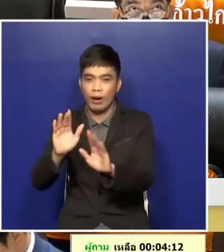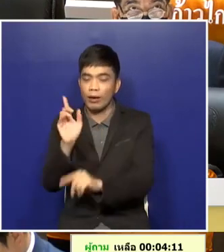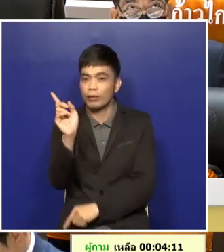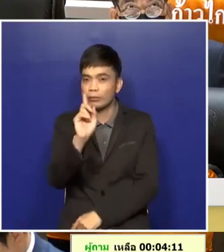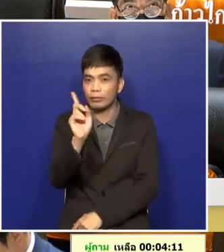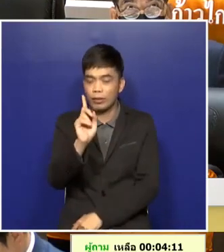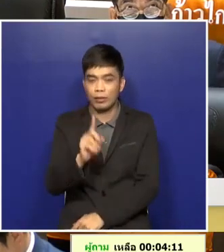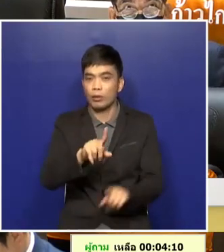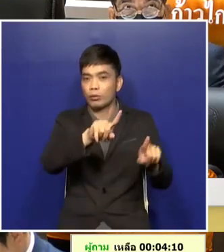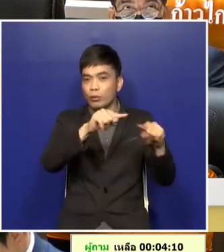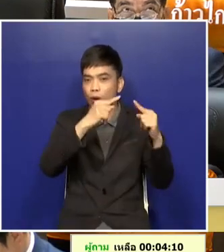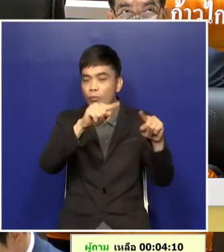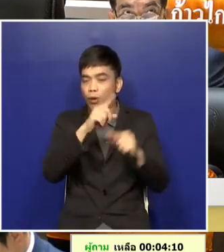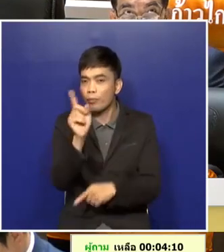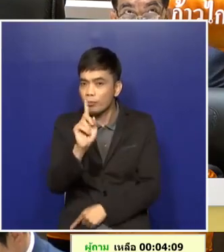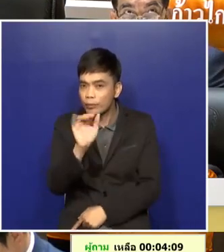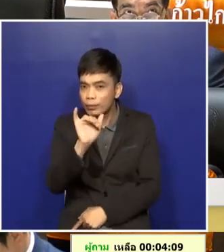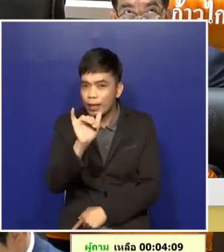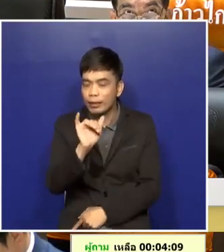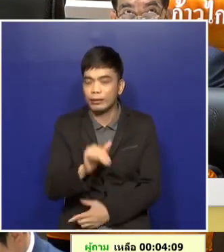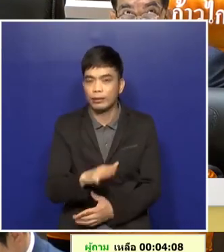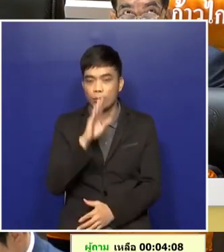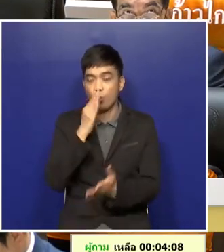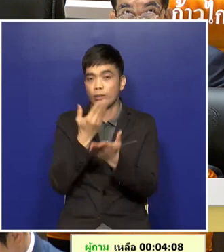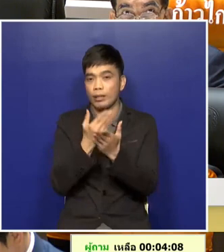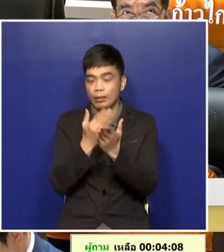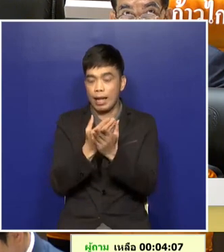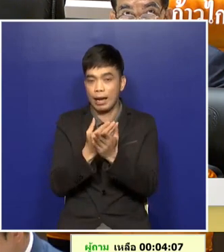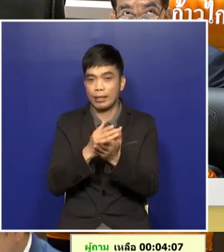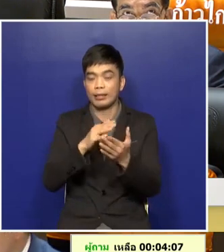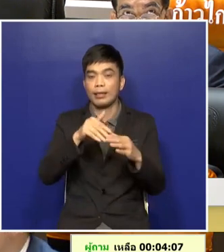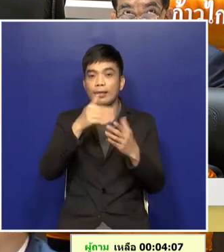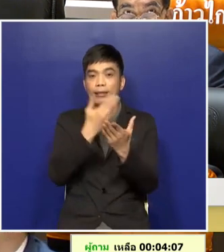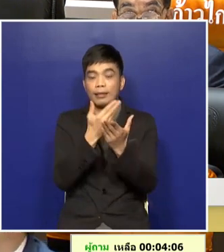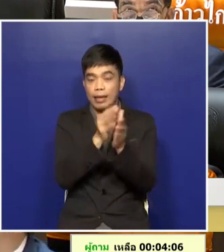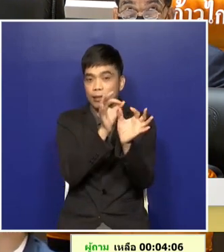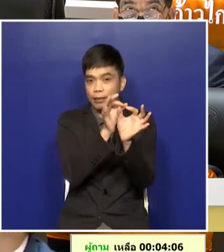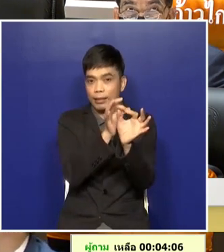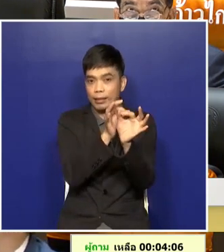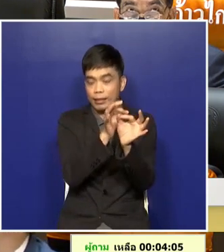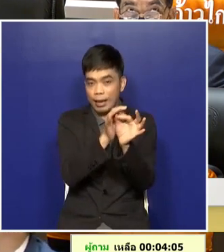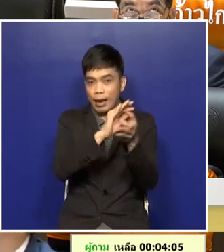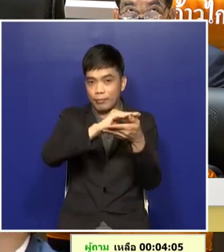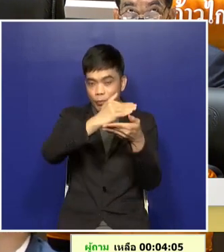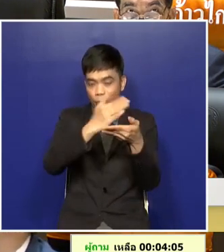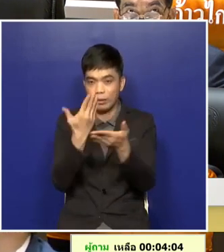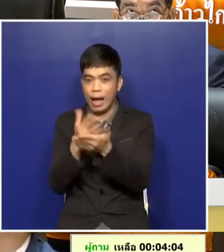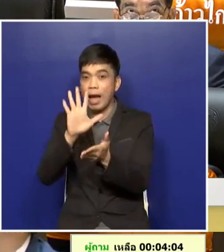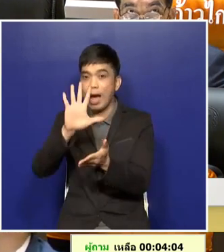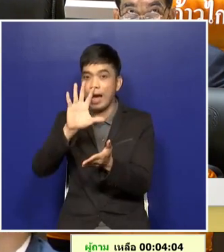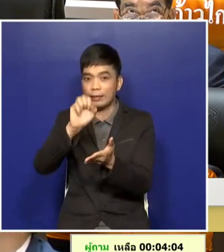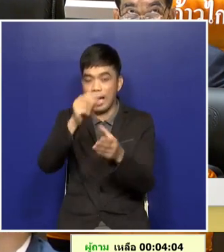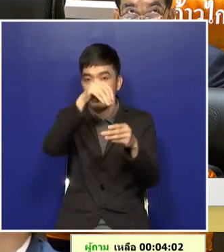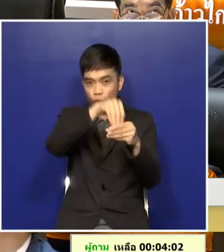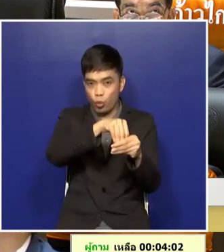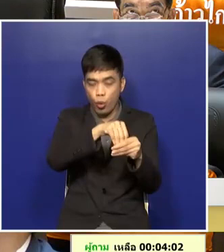ท่านยังไม่ได้ตอบผมนะครับว่าไอ้เงินในบัญชี 500,000 บาทเนี่ยท่านรู้ได้ยังไงแล้วกฎหมายอะไรที่มันทำให้ท่านรู้เนี่ยคืออันนี้มันเป็